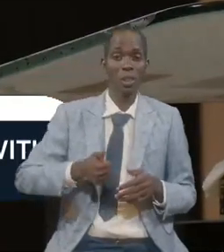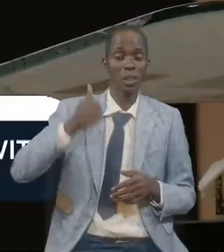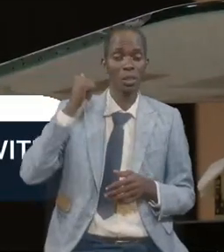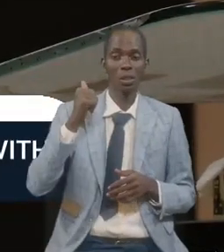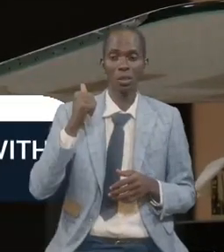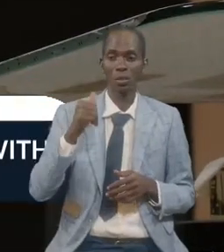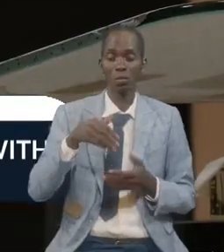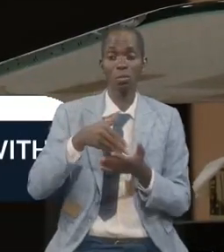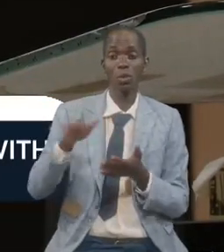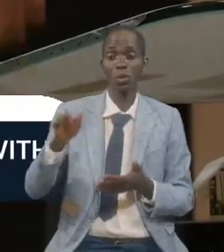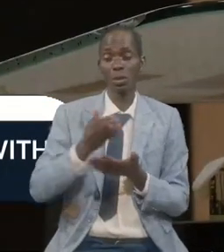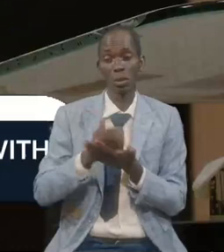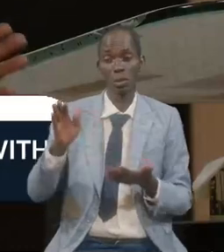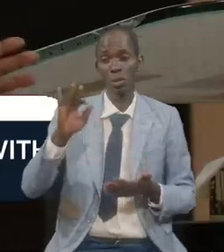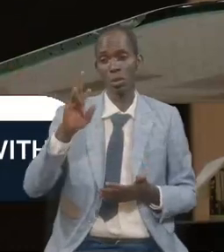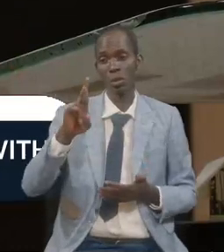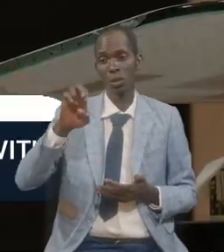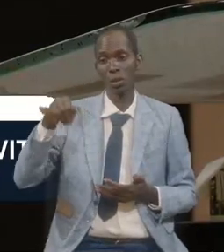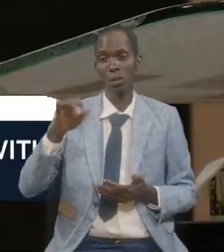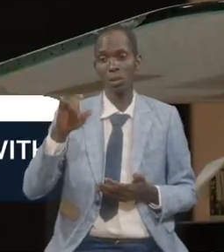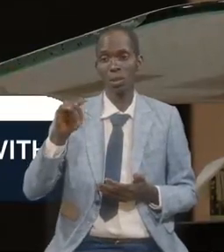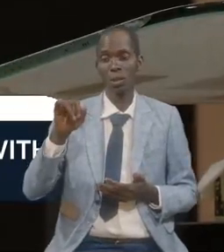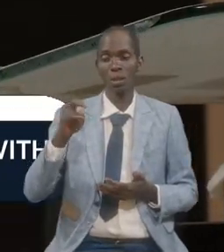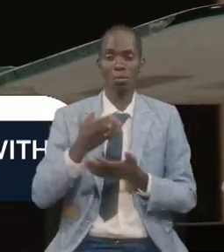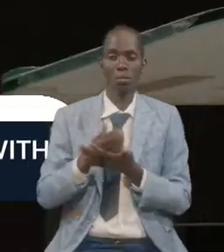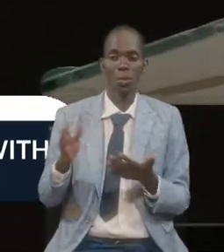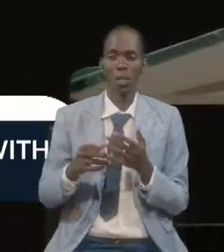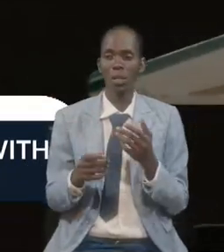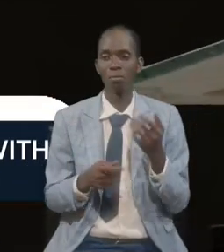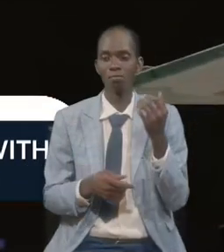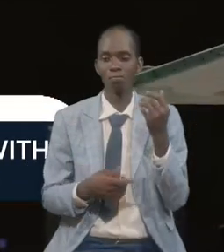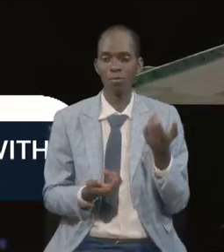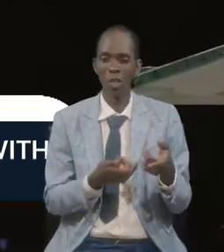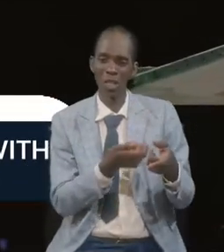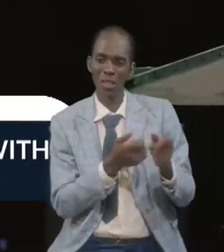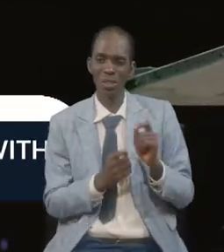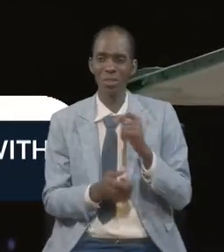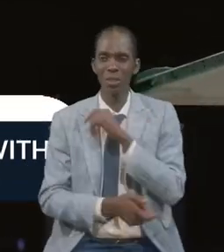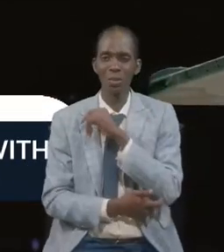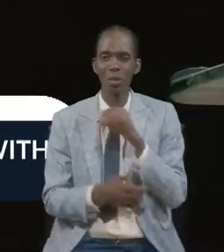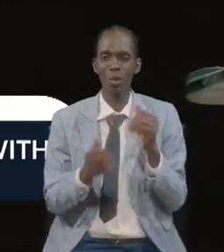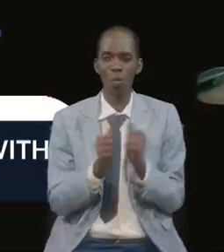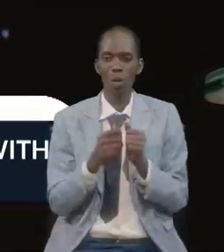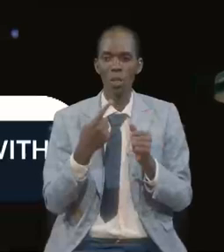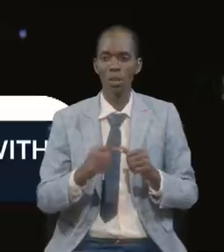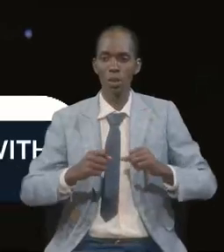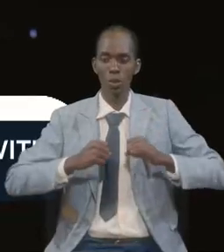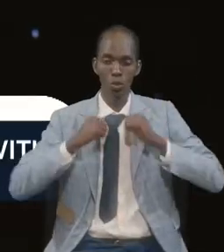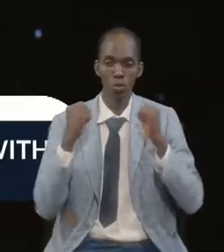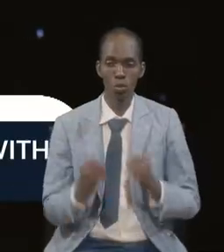Rejeter les tentations attractives avec la fermeté du guerrier,